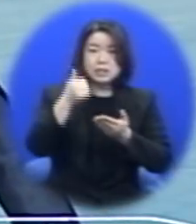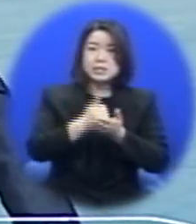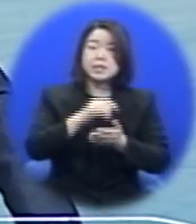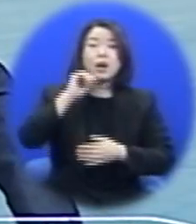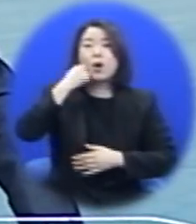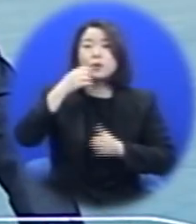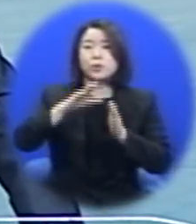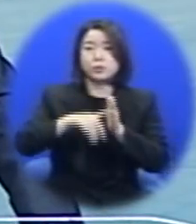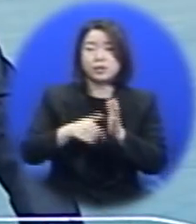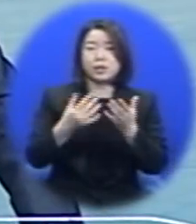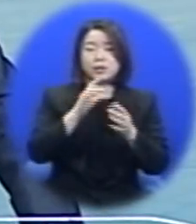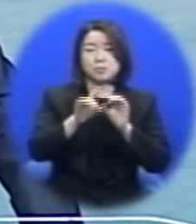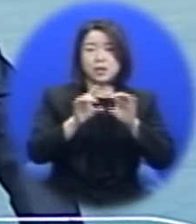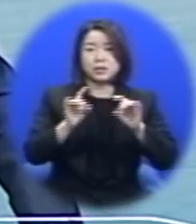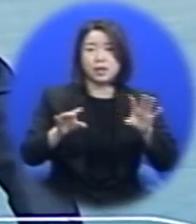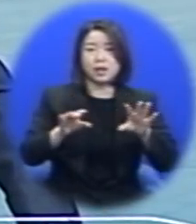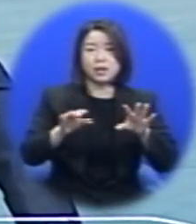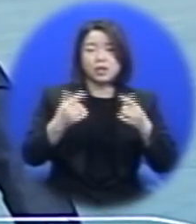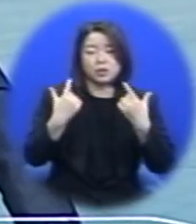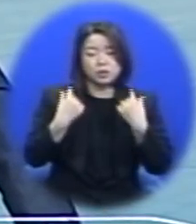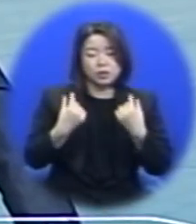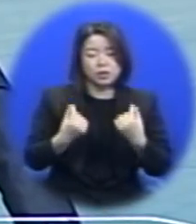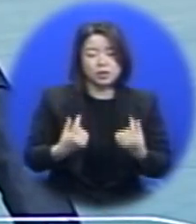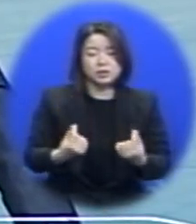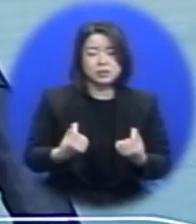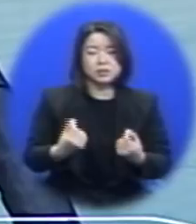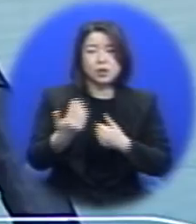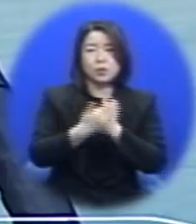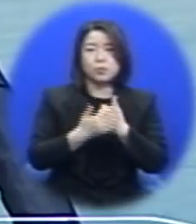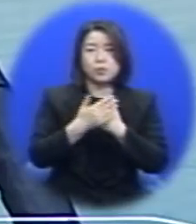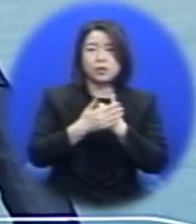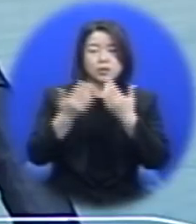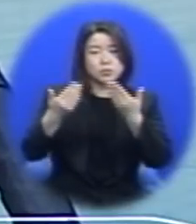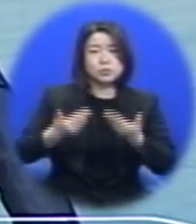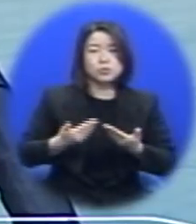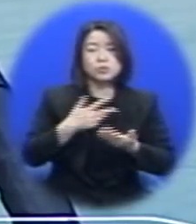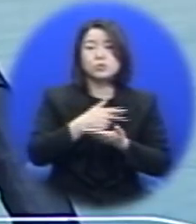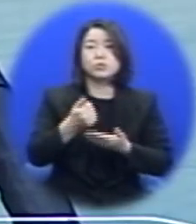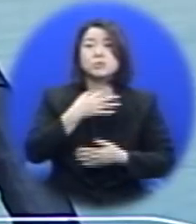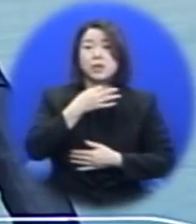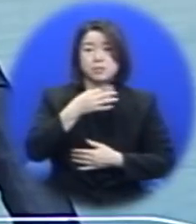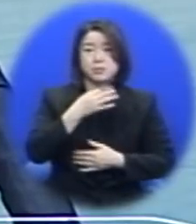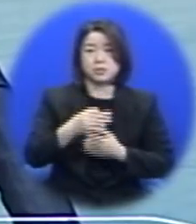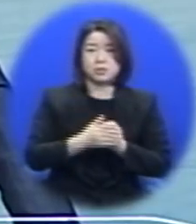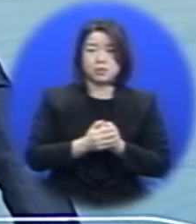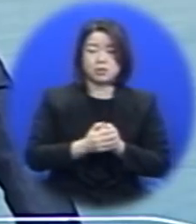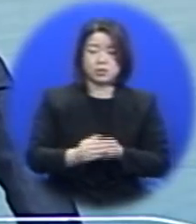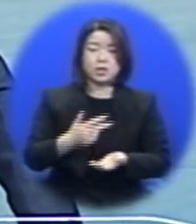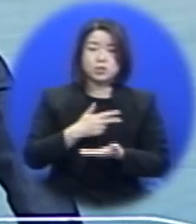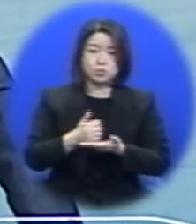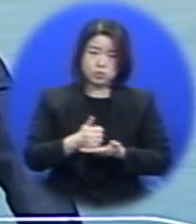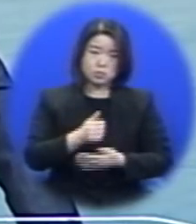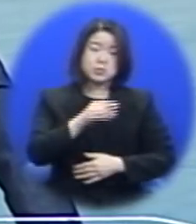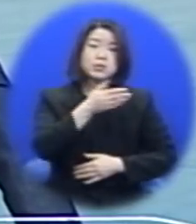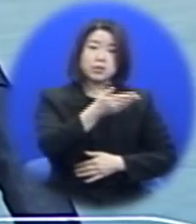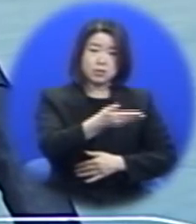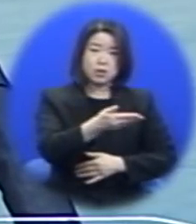시절마다 한결같이 위안을 주던 주님의 음성이었다. 주님은 넌 헤쳐나갈